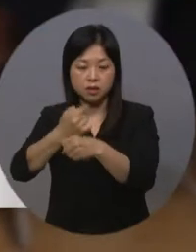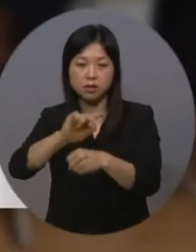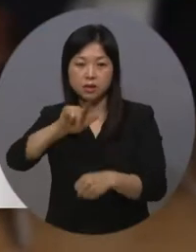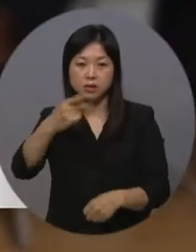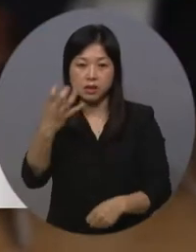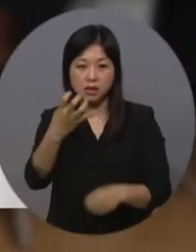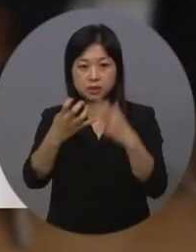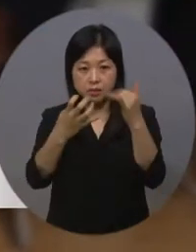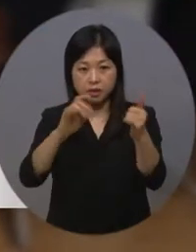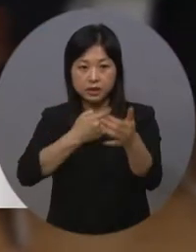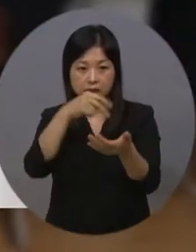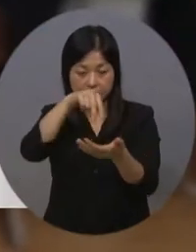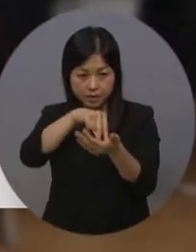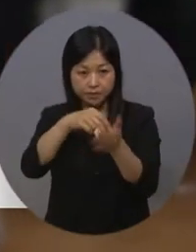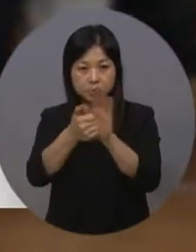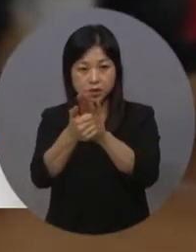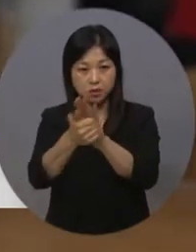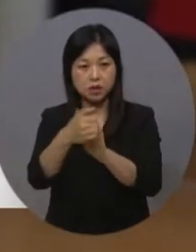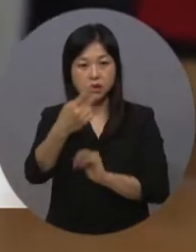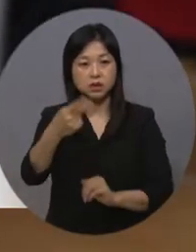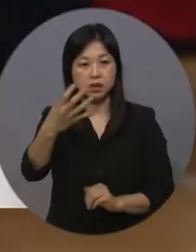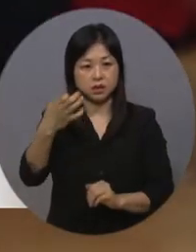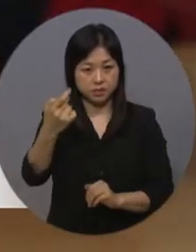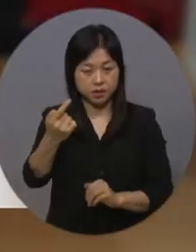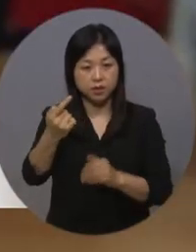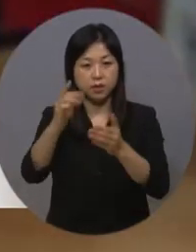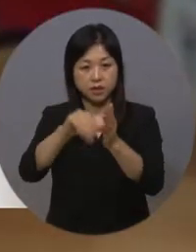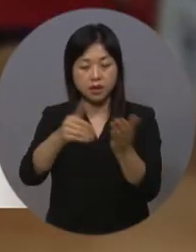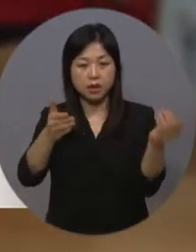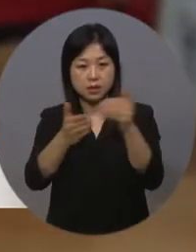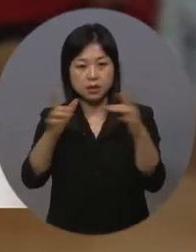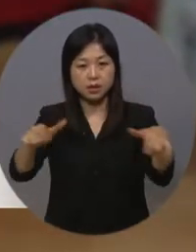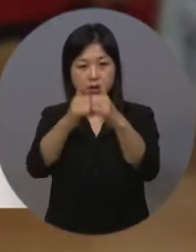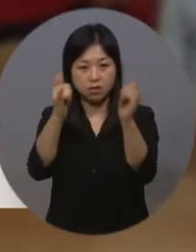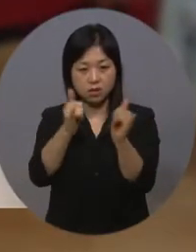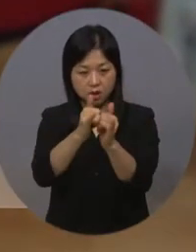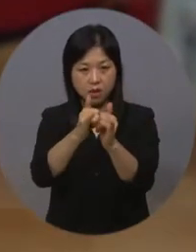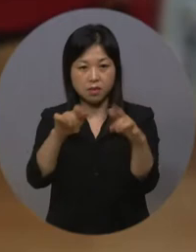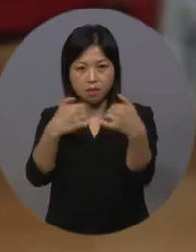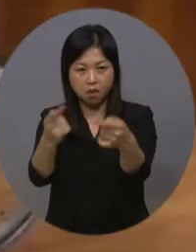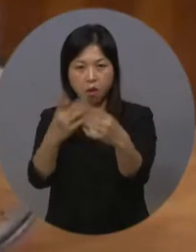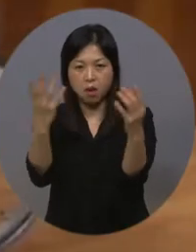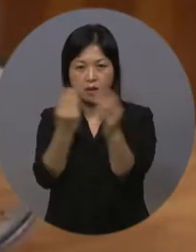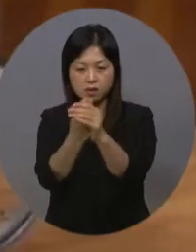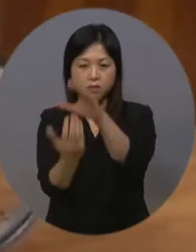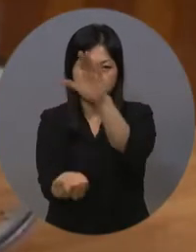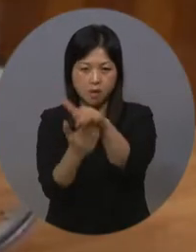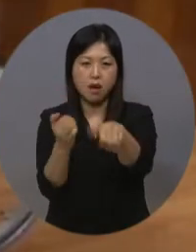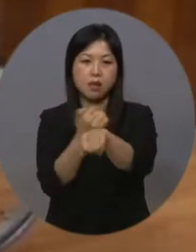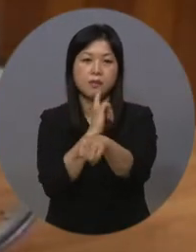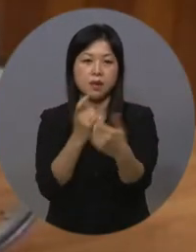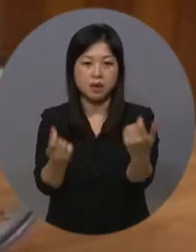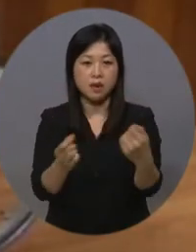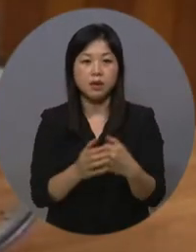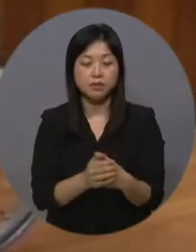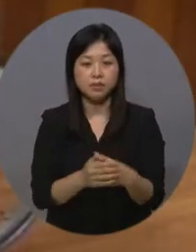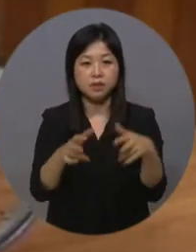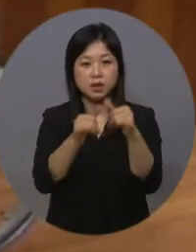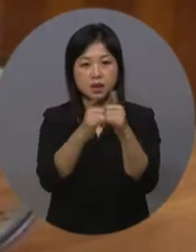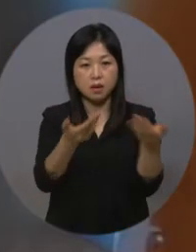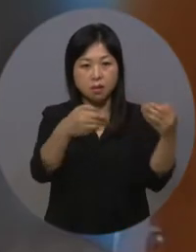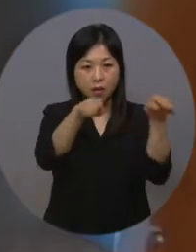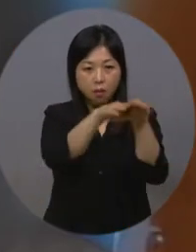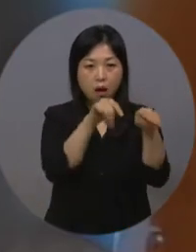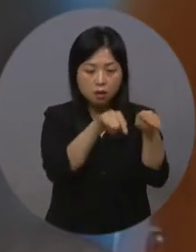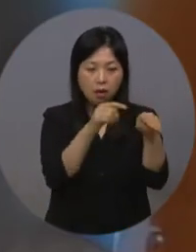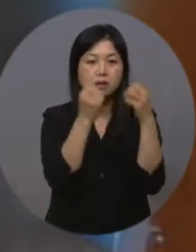지원해 2041년까지 지역사회 전환을 마무리한다는 목표입니다. 특히 장애인 거주시설 신규